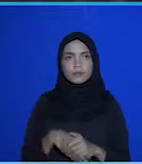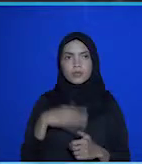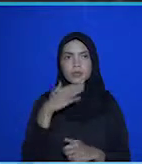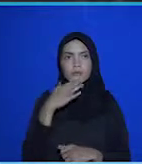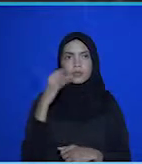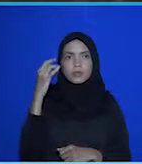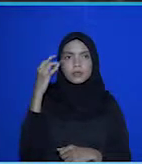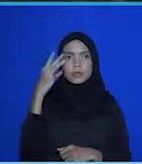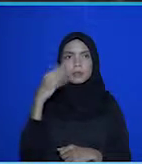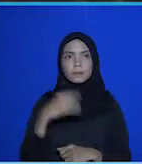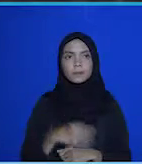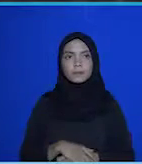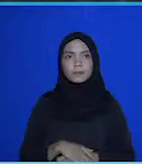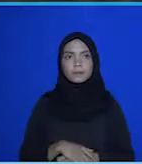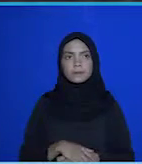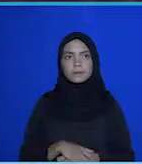semua.